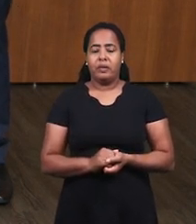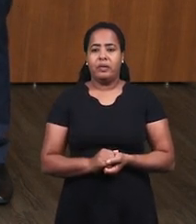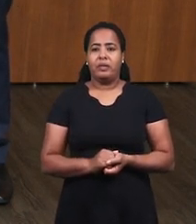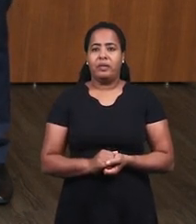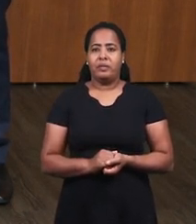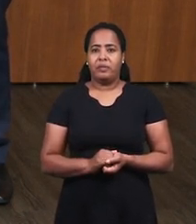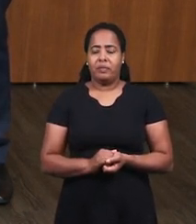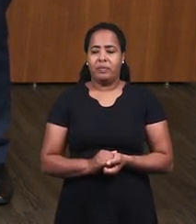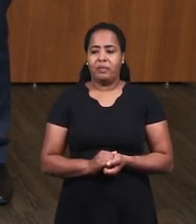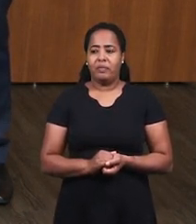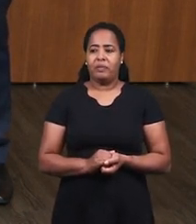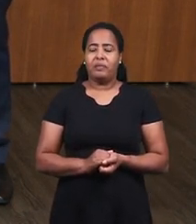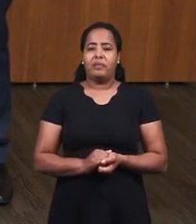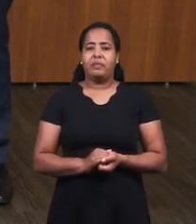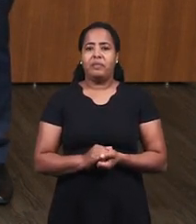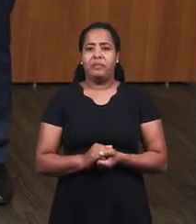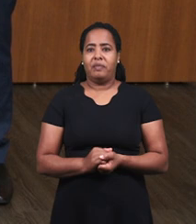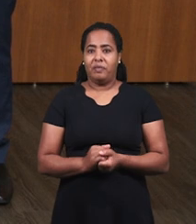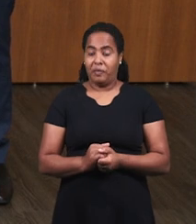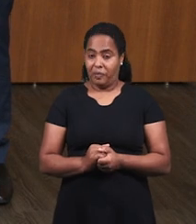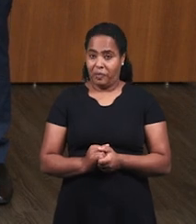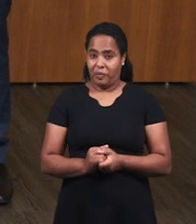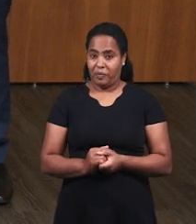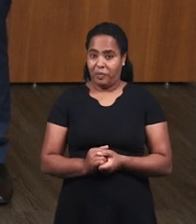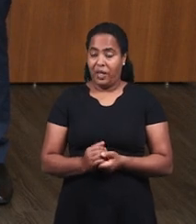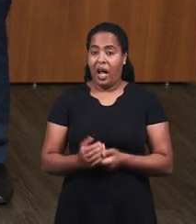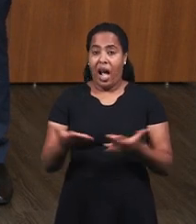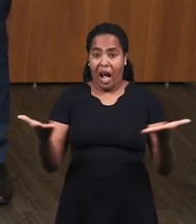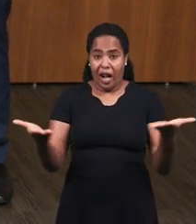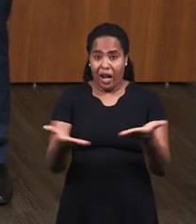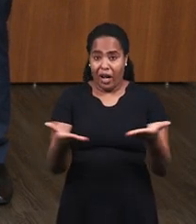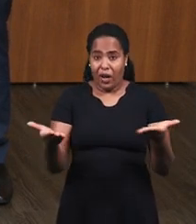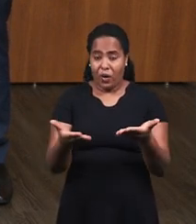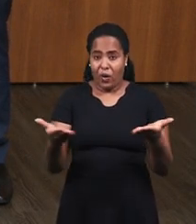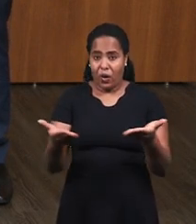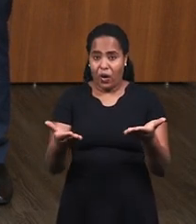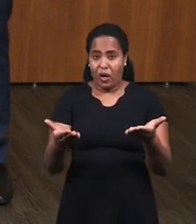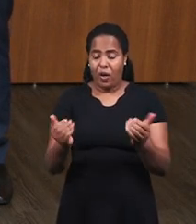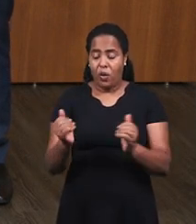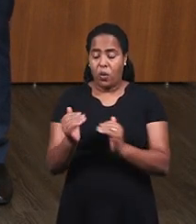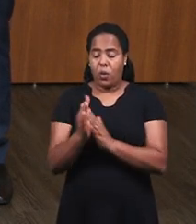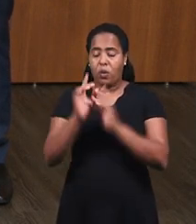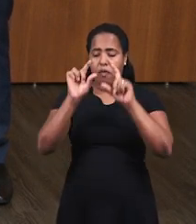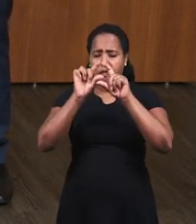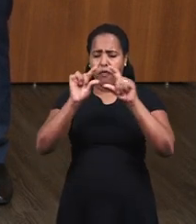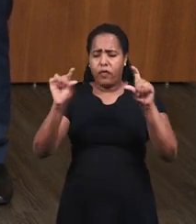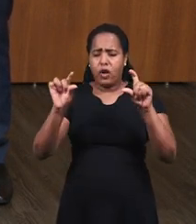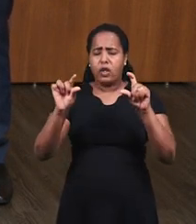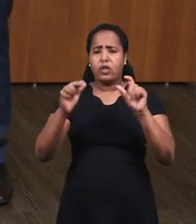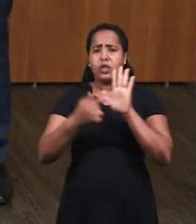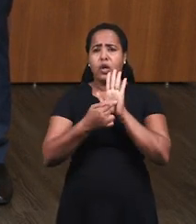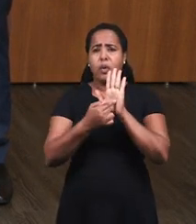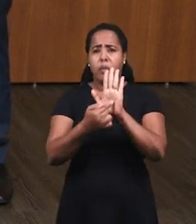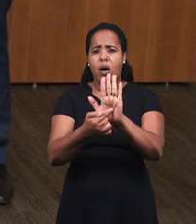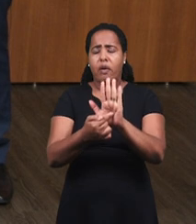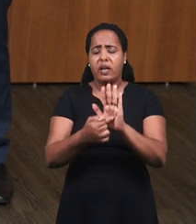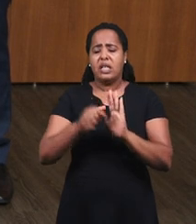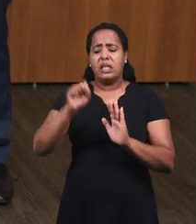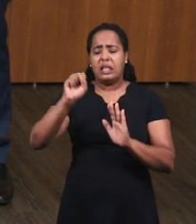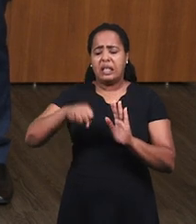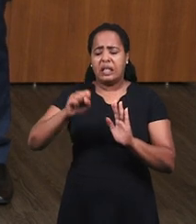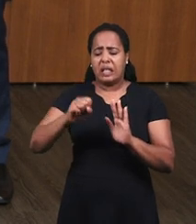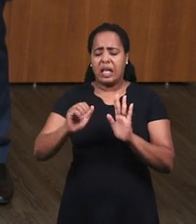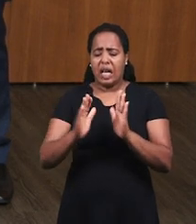Château fort est notre Dieu. Et un des vers de